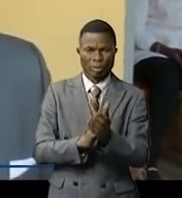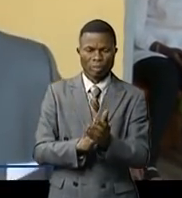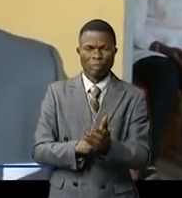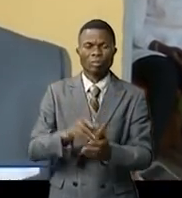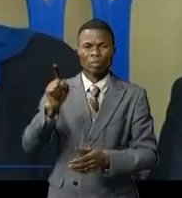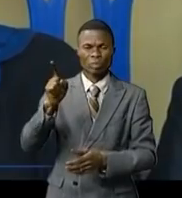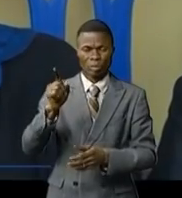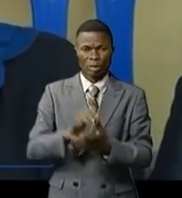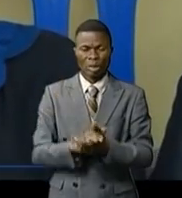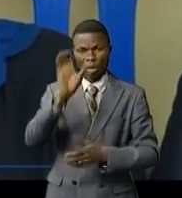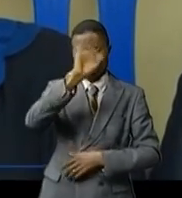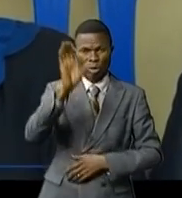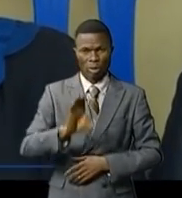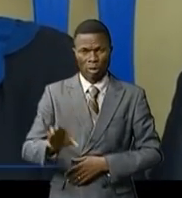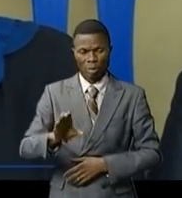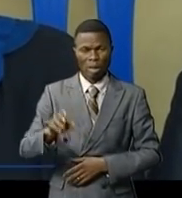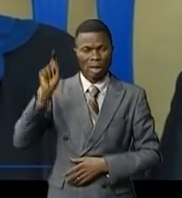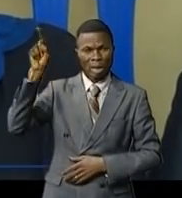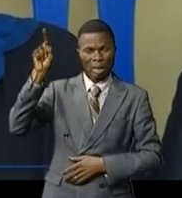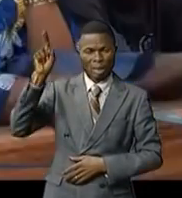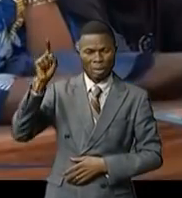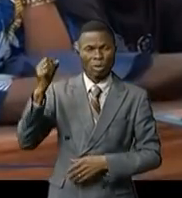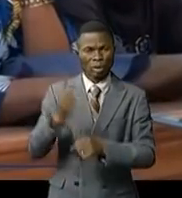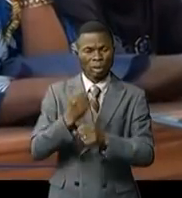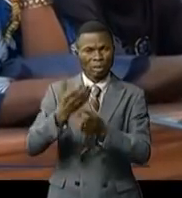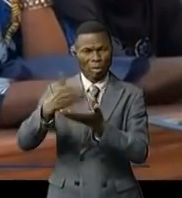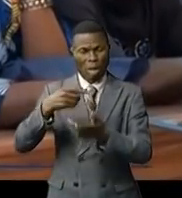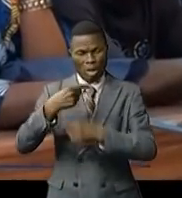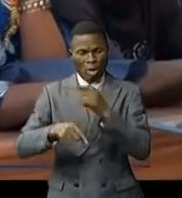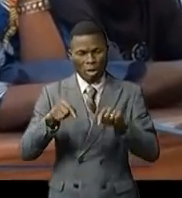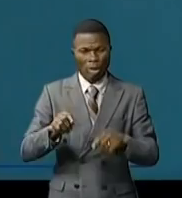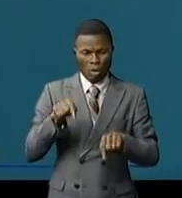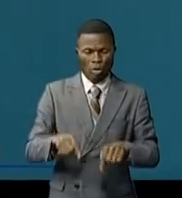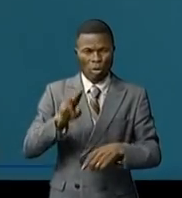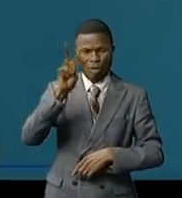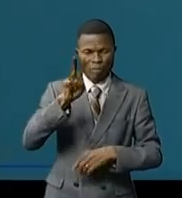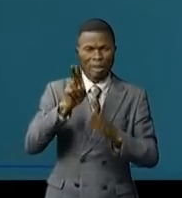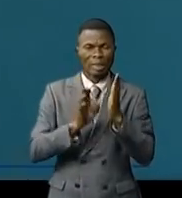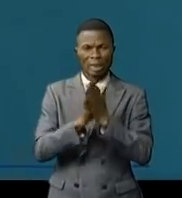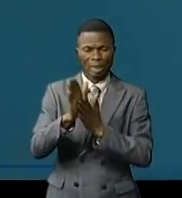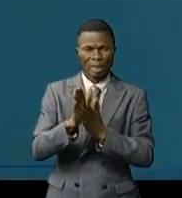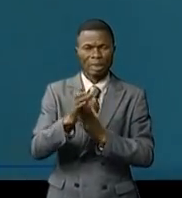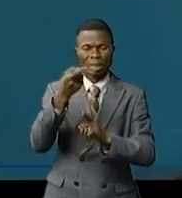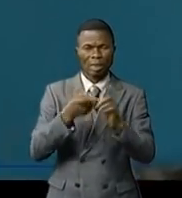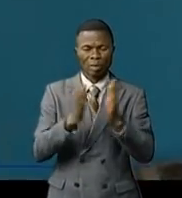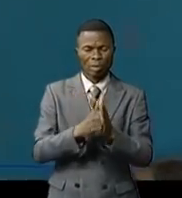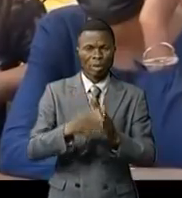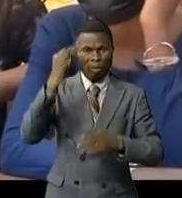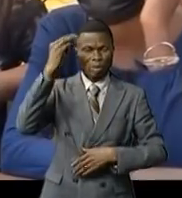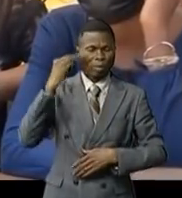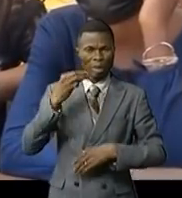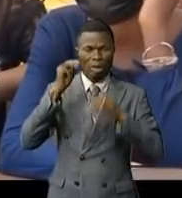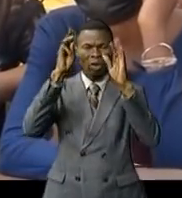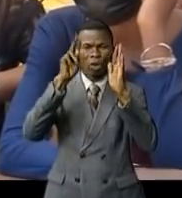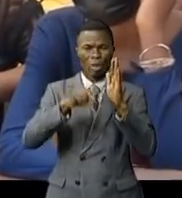Baudouin-Hélène à Maninga, dans la commune d'Engaliema. Cette opération a débuté ce vendredi 15 octobre en présence des représentants des ministères de